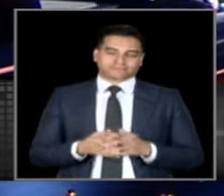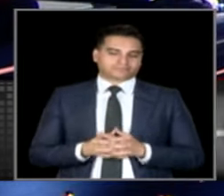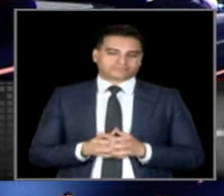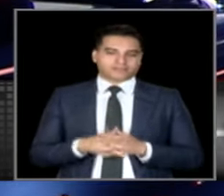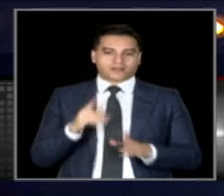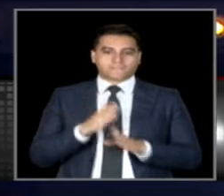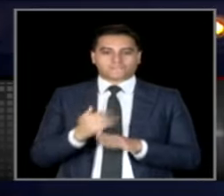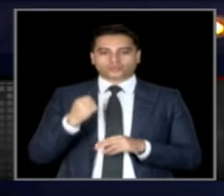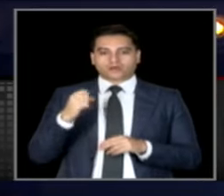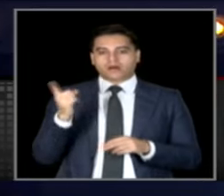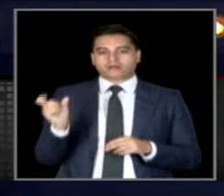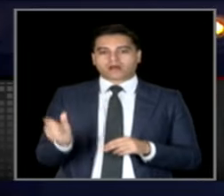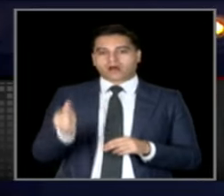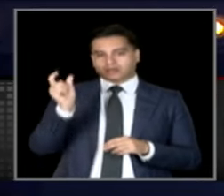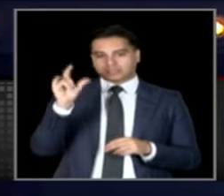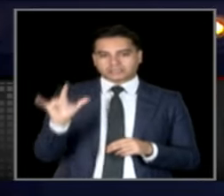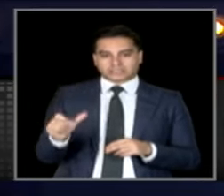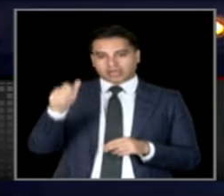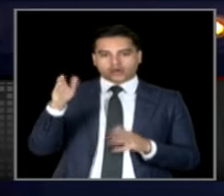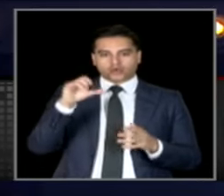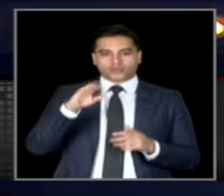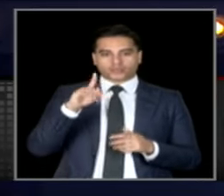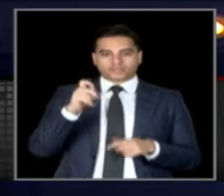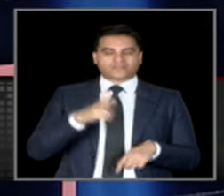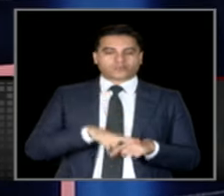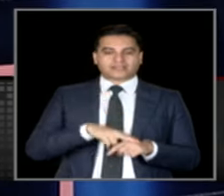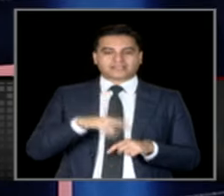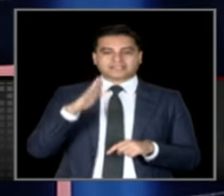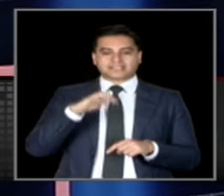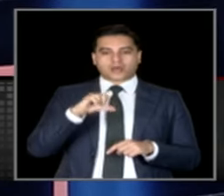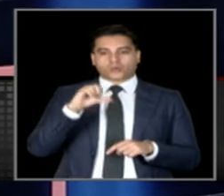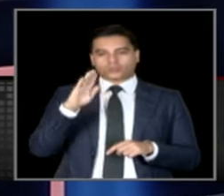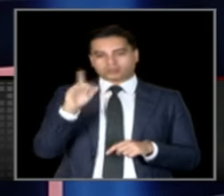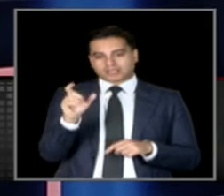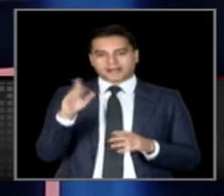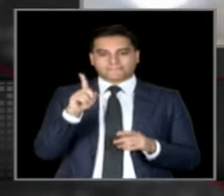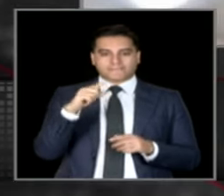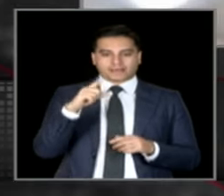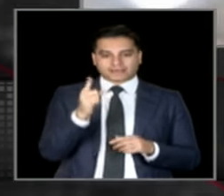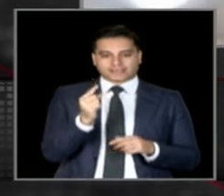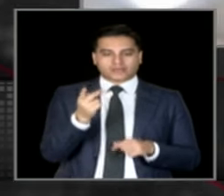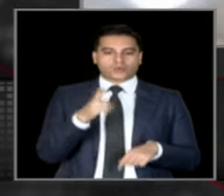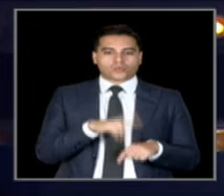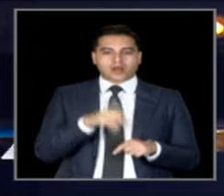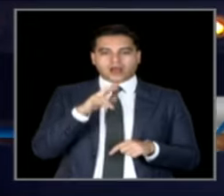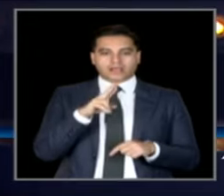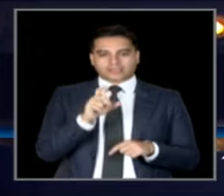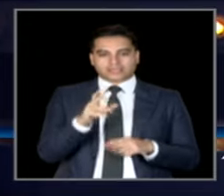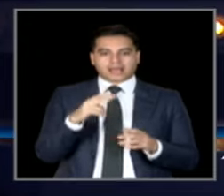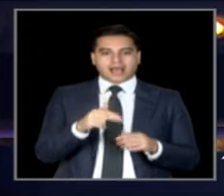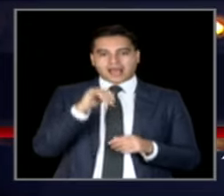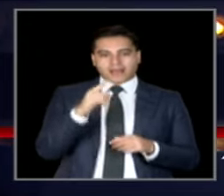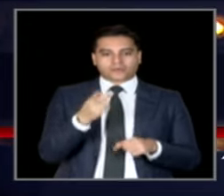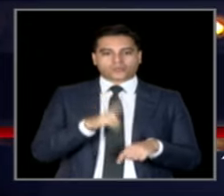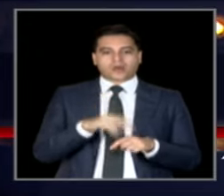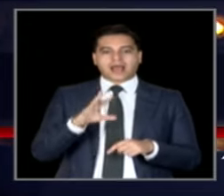كان بطولة رانيا يوسف، سوسن بدر، هيثم أحمد زكي، وأيتن عامر، وهنا شيحة.